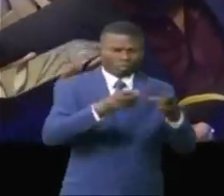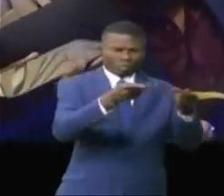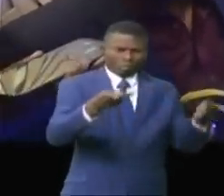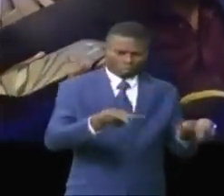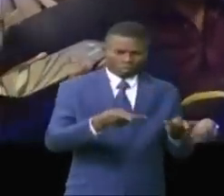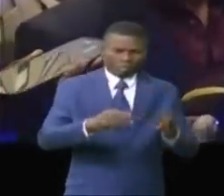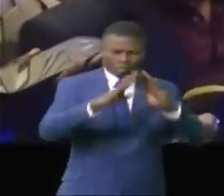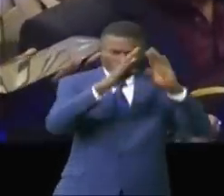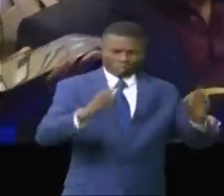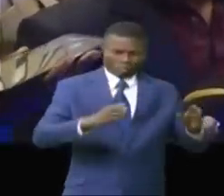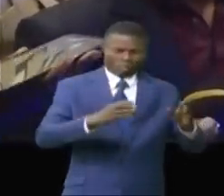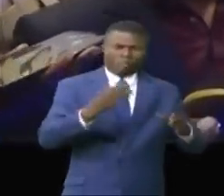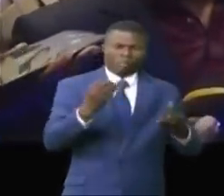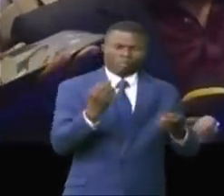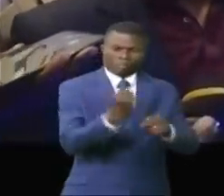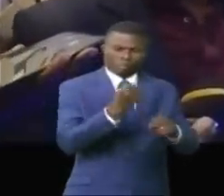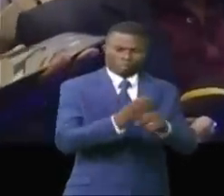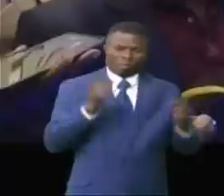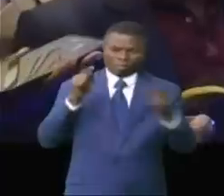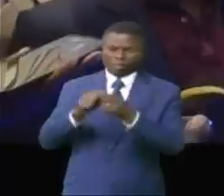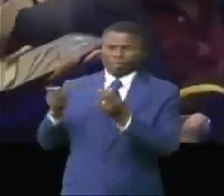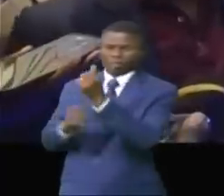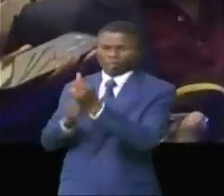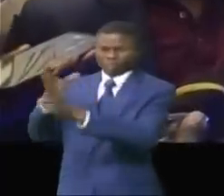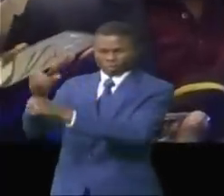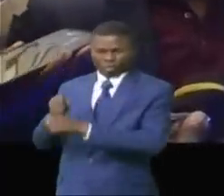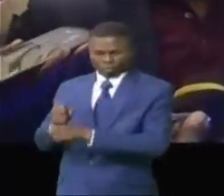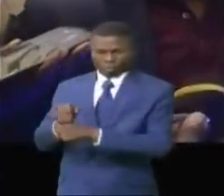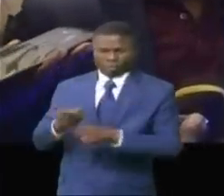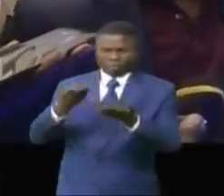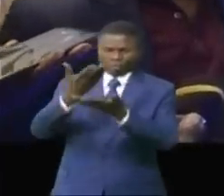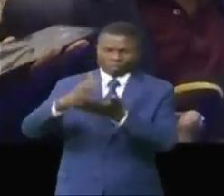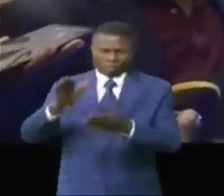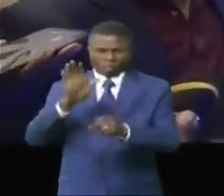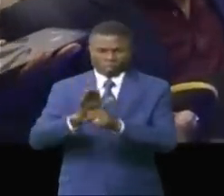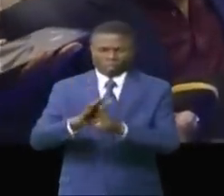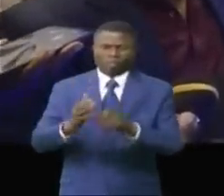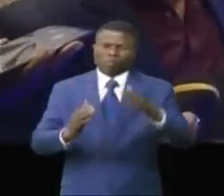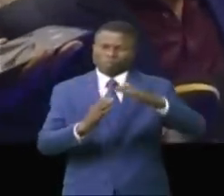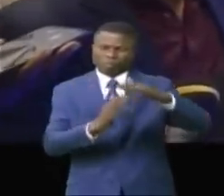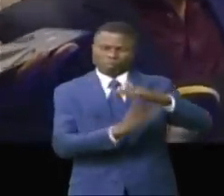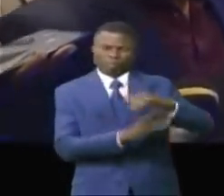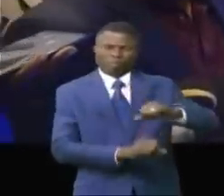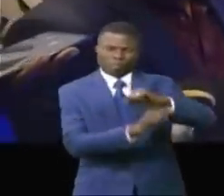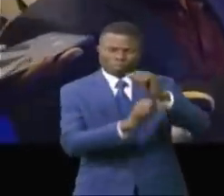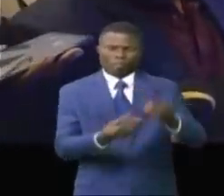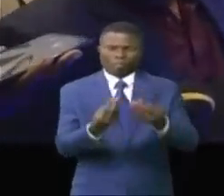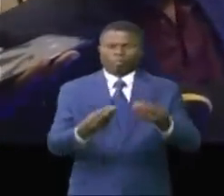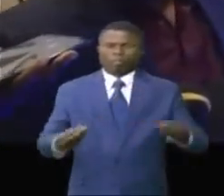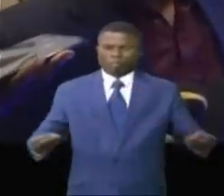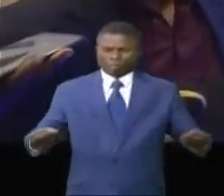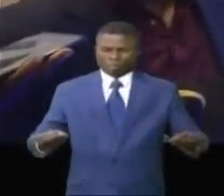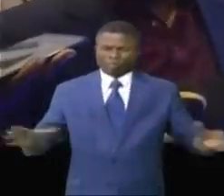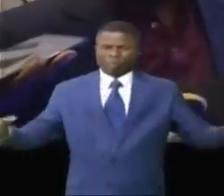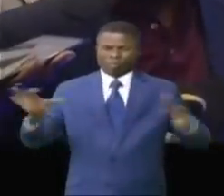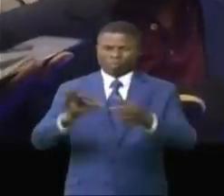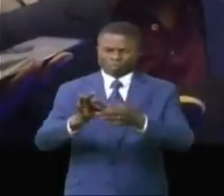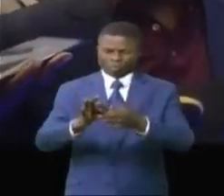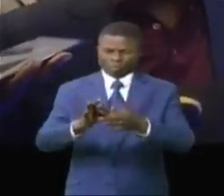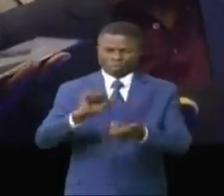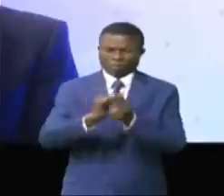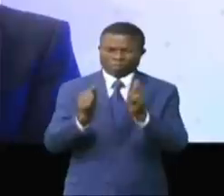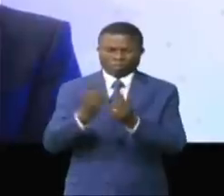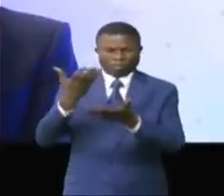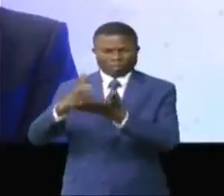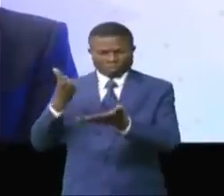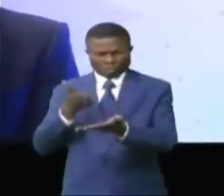de la maison de production directement vers le client. À la place d'avoir plusieurs intermédiaires, eux, ils apportent une solution qui réduit justement cette